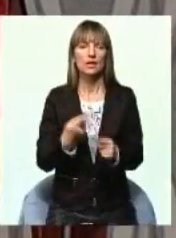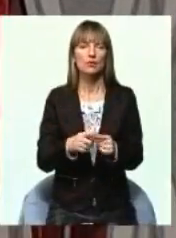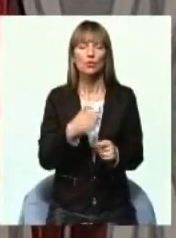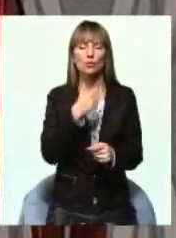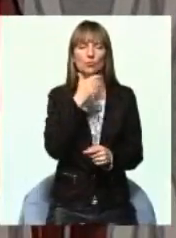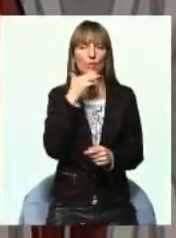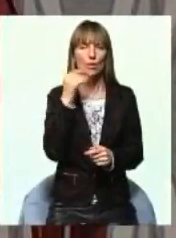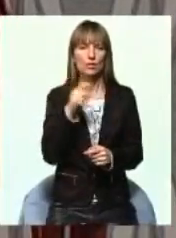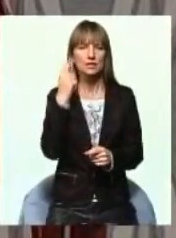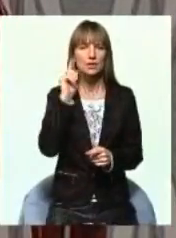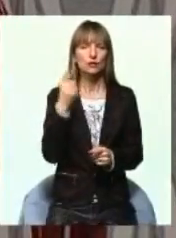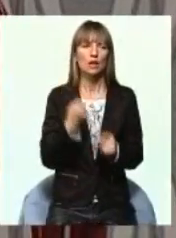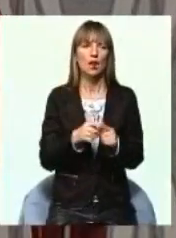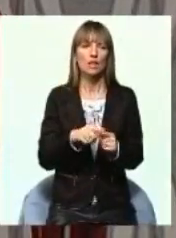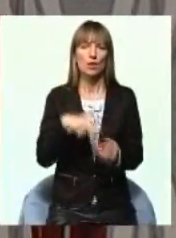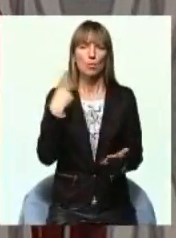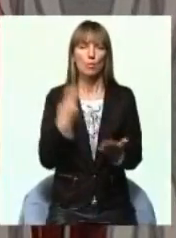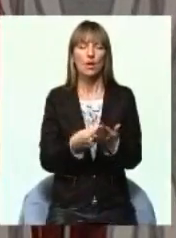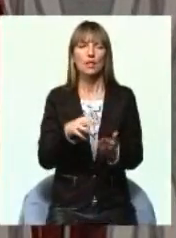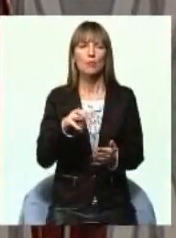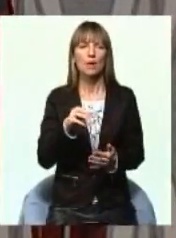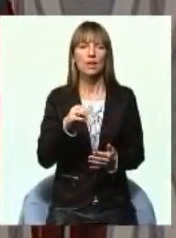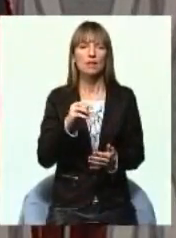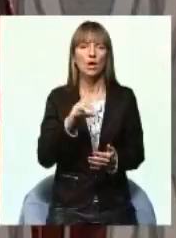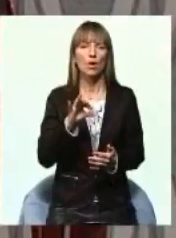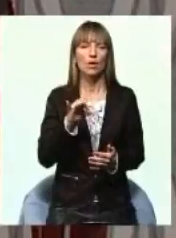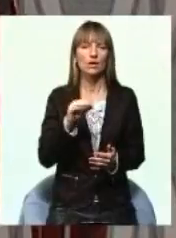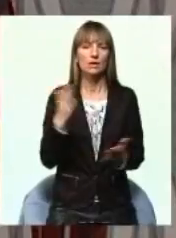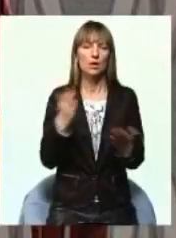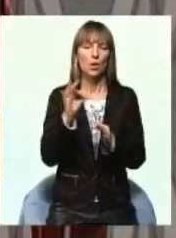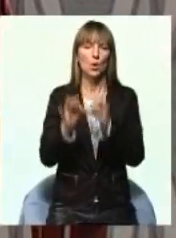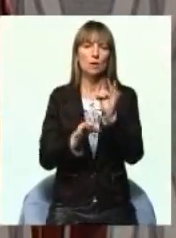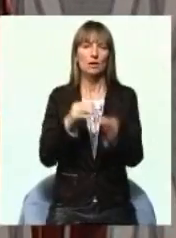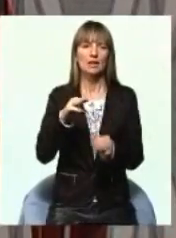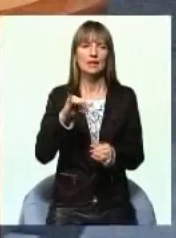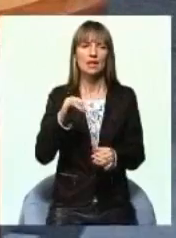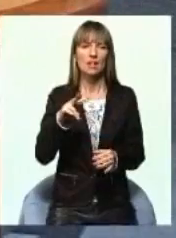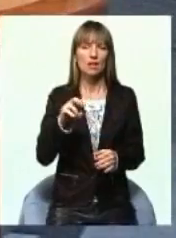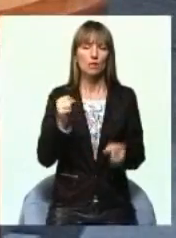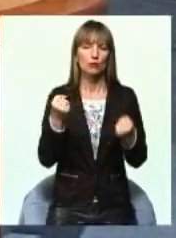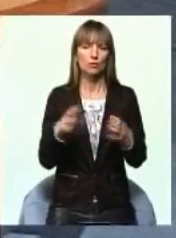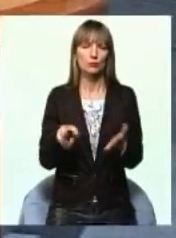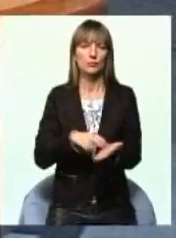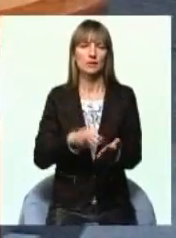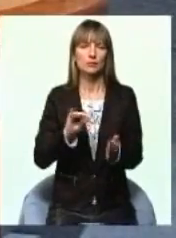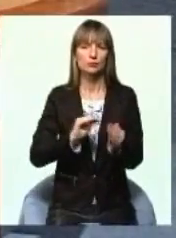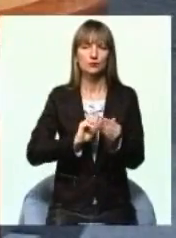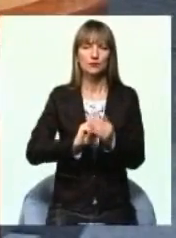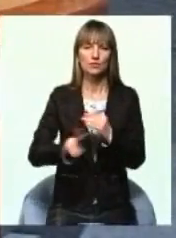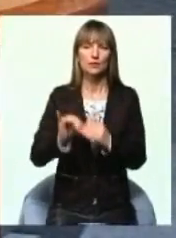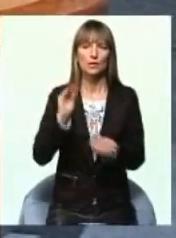дуже багато людей, знаючи, що це падають якісь метеорити, чи комети, чи якісь ще космічні тіла, вони просто лякаються та тікають і